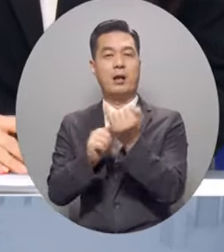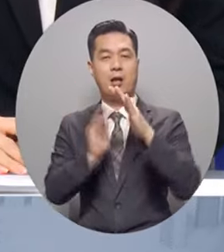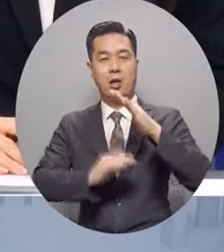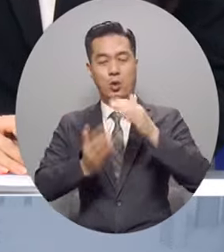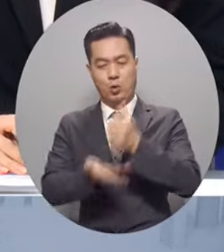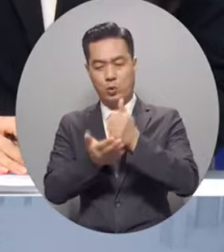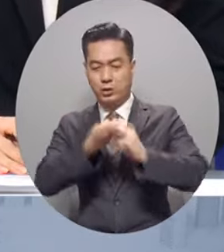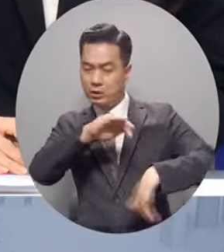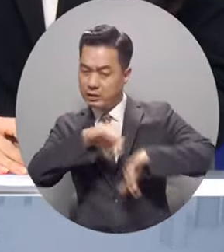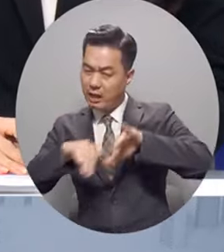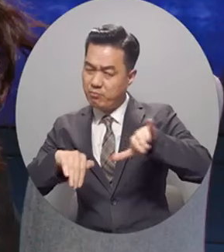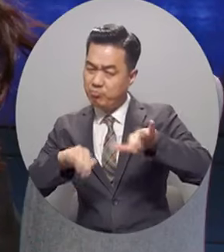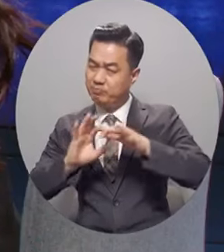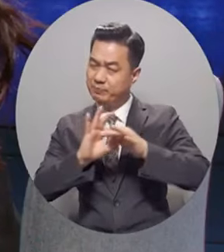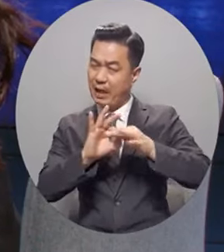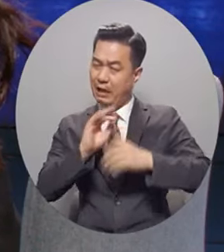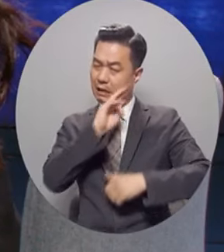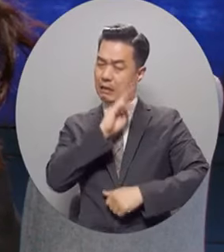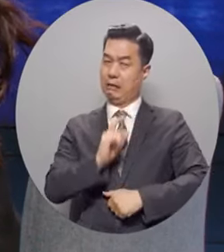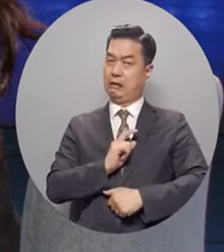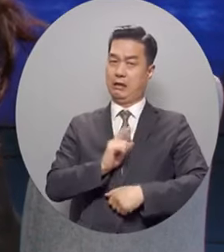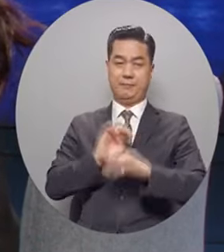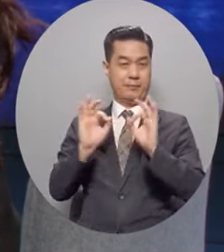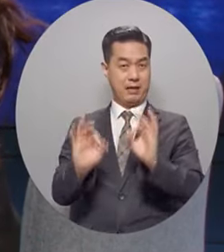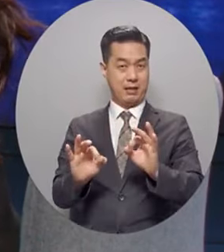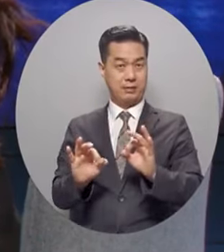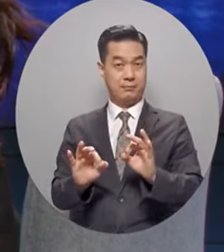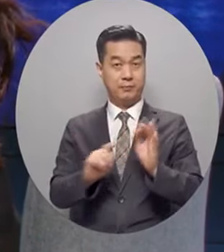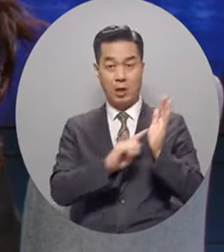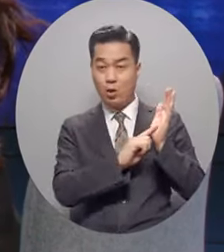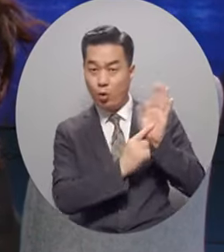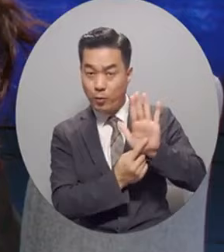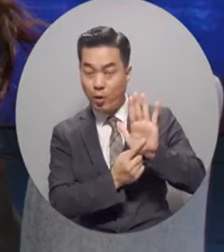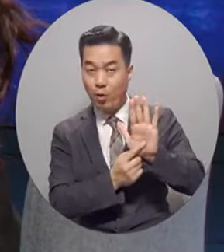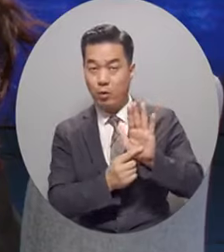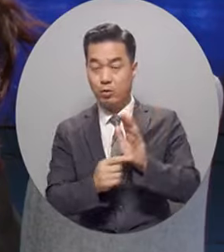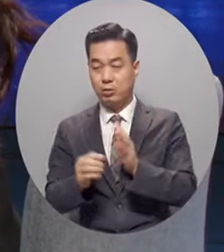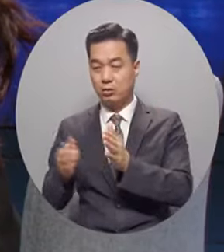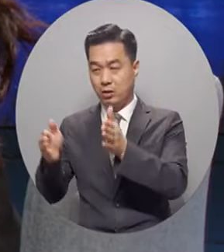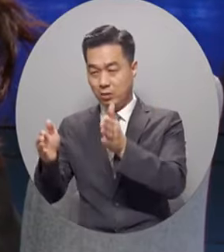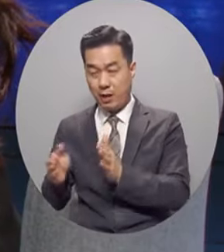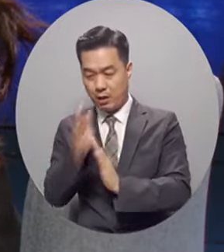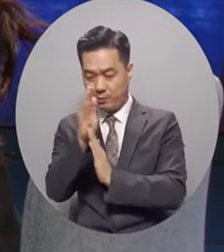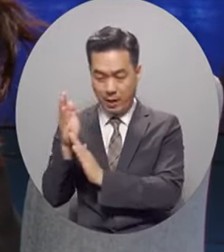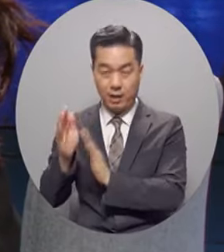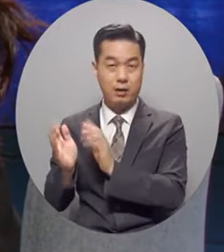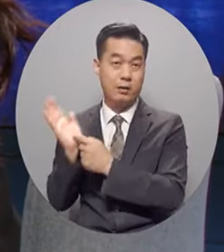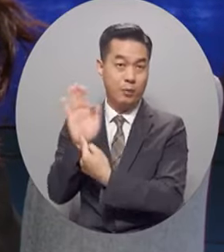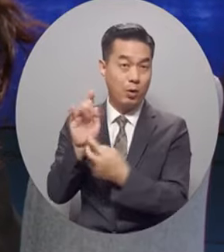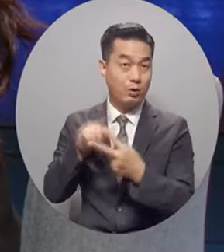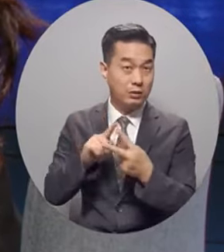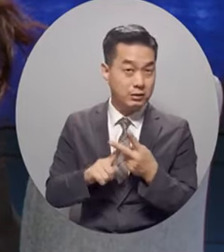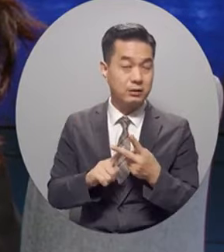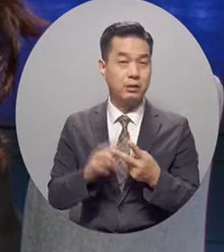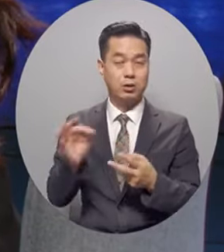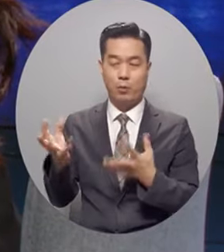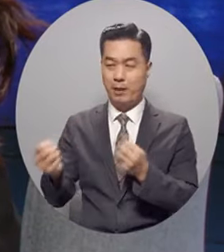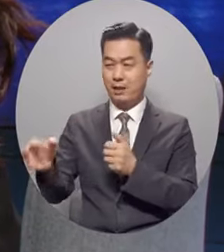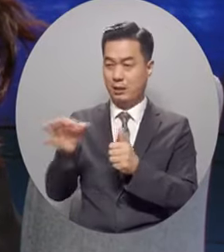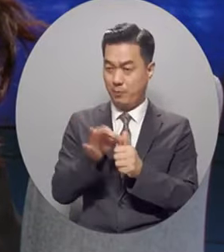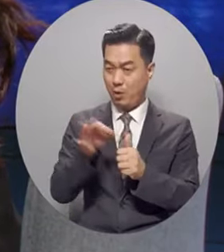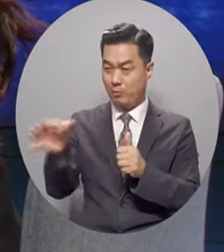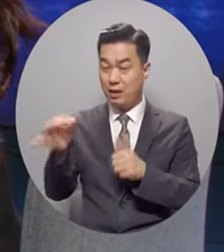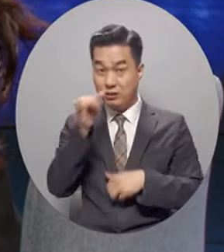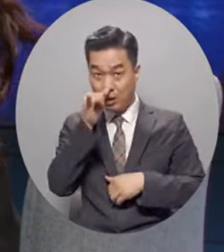본격적으로 불거졌습니다 사실 뭐 공든 비공 여론 주소가 그렇게 많이 이어졌으면 그리고 뭔가 이렇게 돈이 왔으면